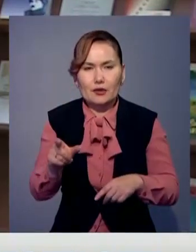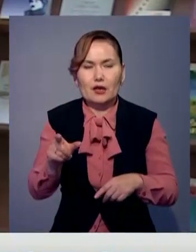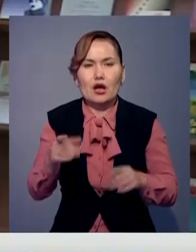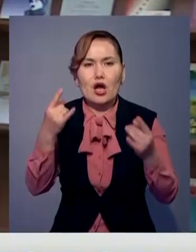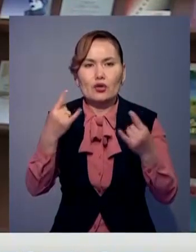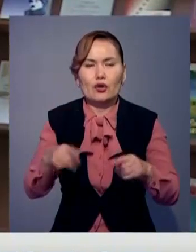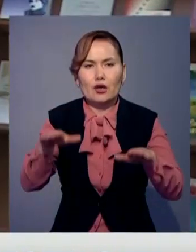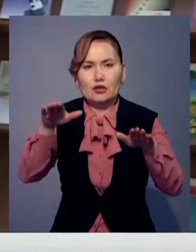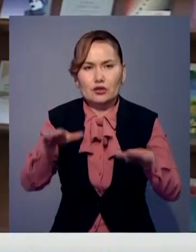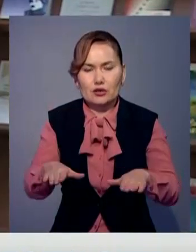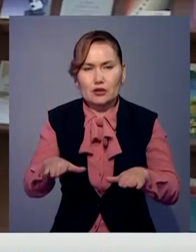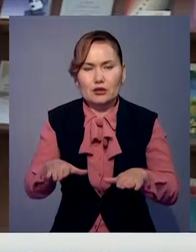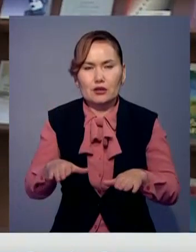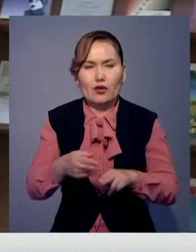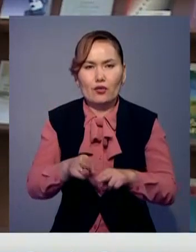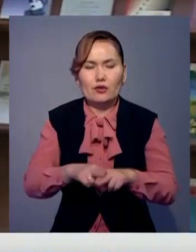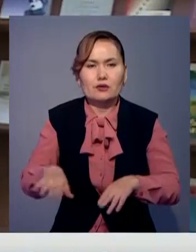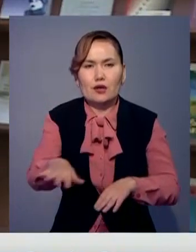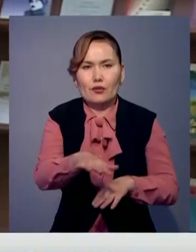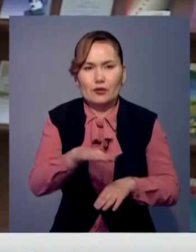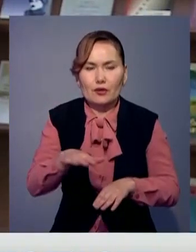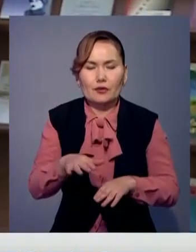Жұмекен Нәжімеденовтің мекені осы